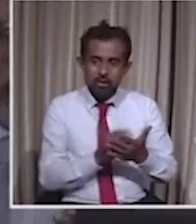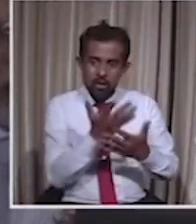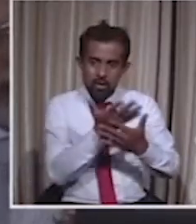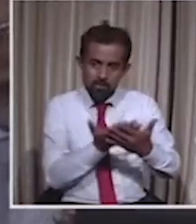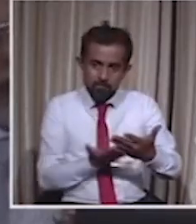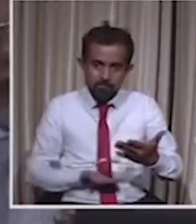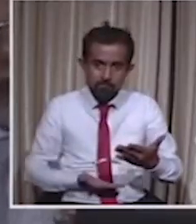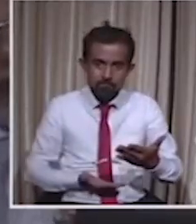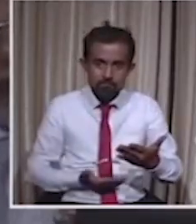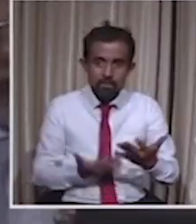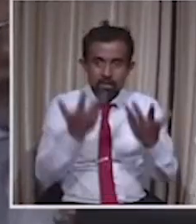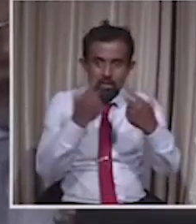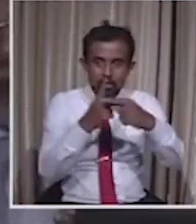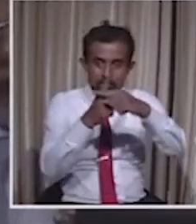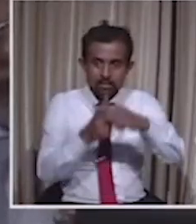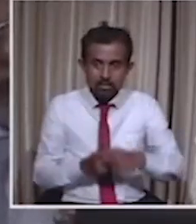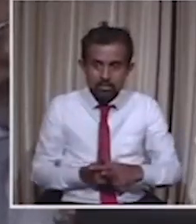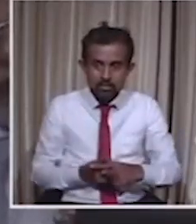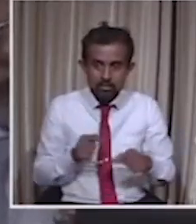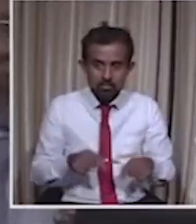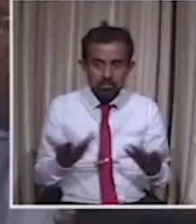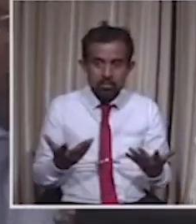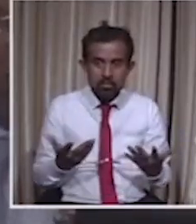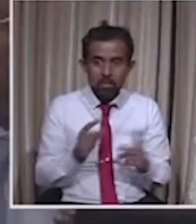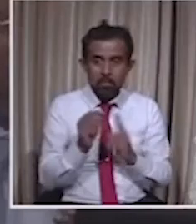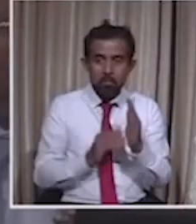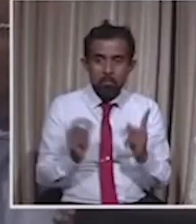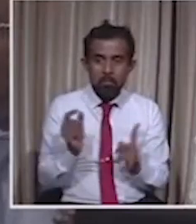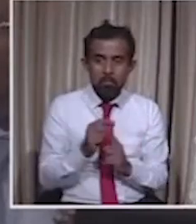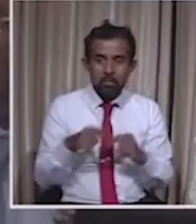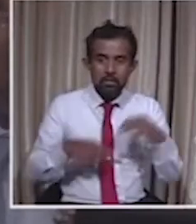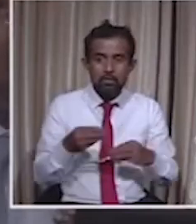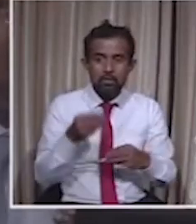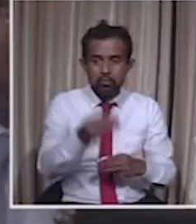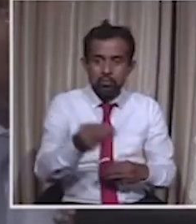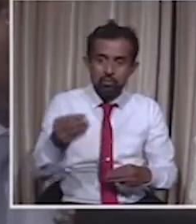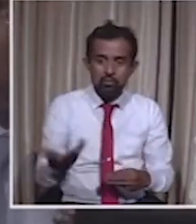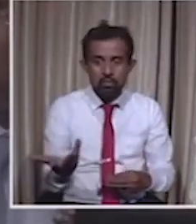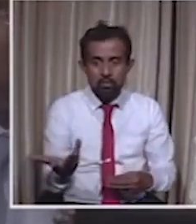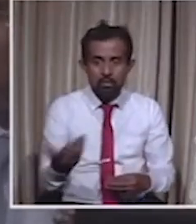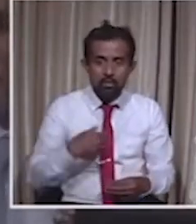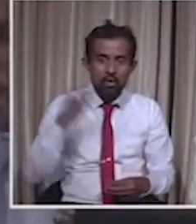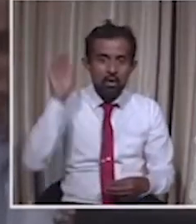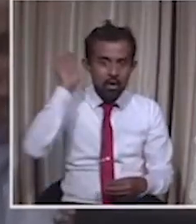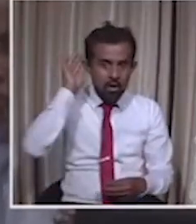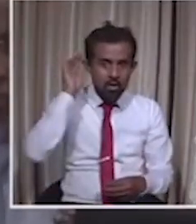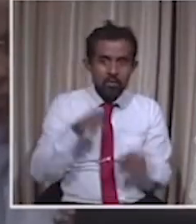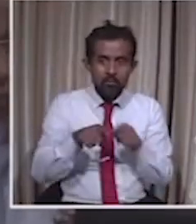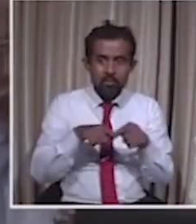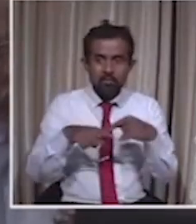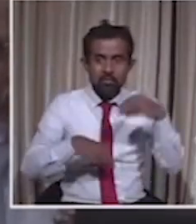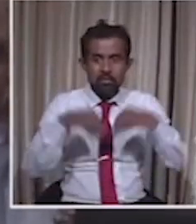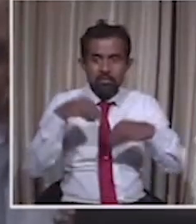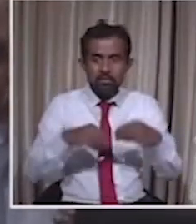මූලික එකතු ගණන් එකතු කරපු කොලේ නෑ. හැබැයි මේකේ ඉන්න මන්ත්‍රීවරු ඡන්දේ දුන්නද නැද්ද කියන එක අපි අහනවා. හැබැයි මෙහෙම